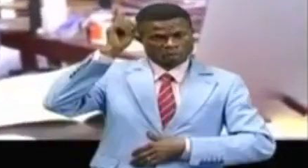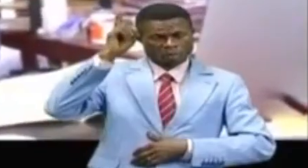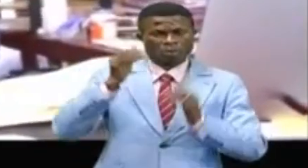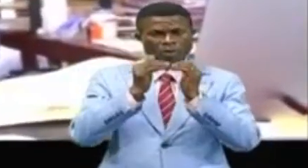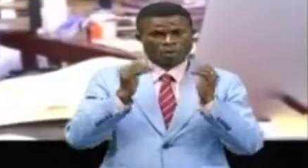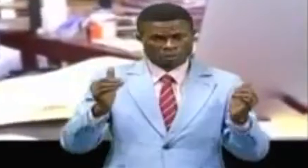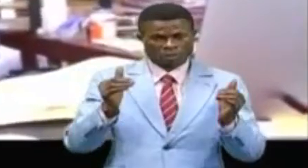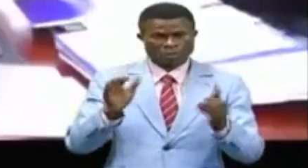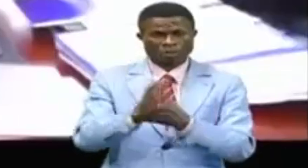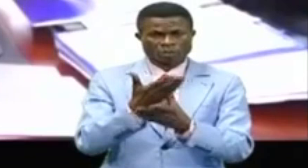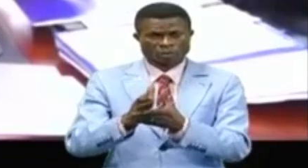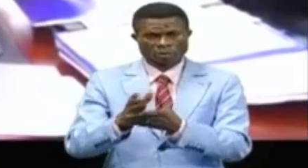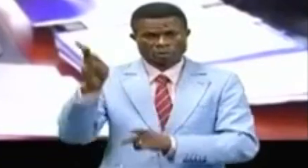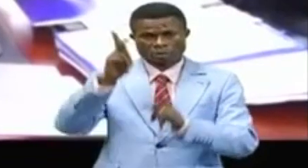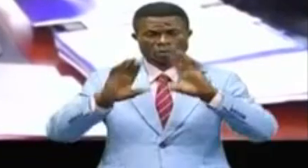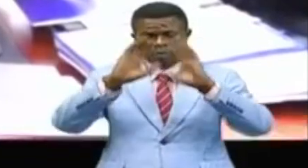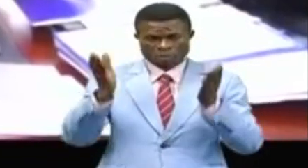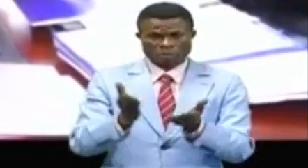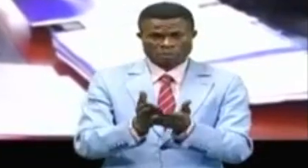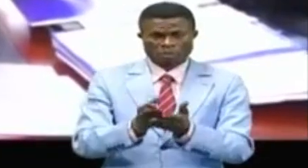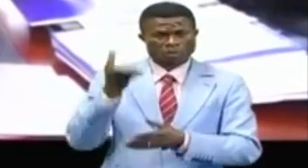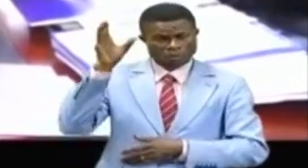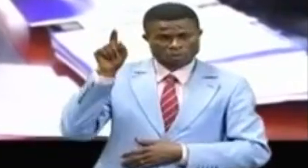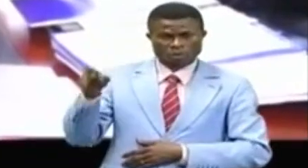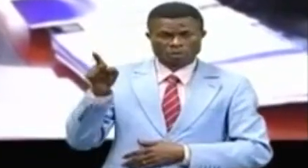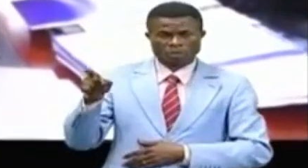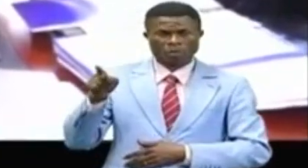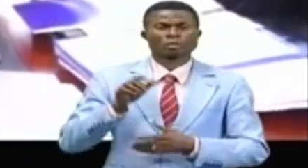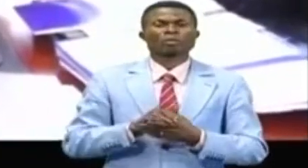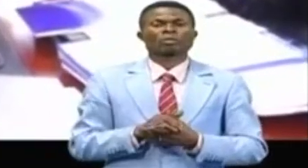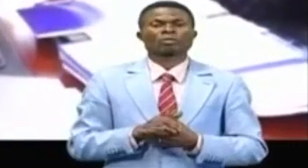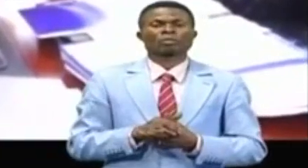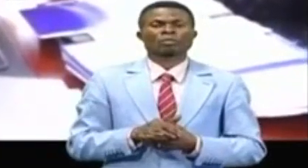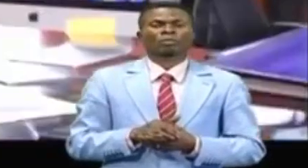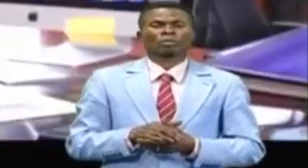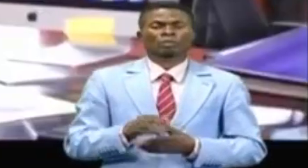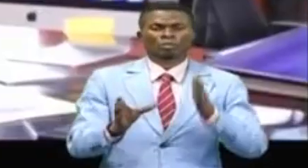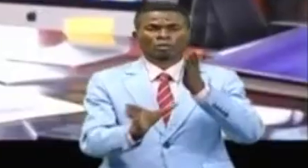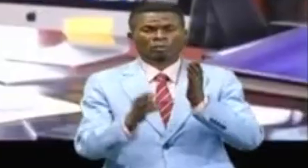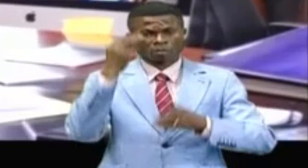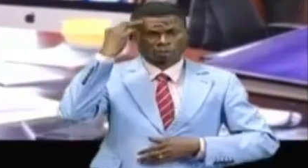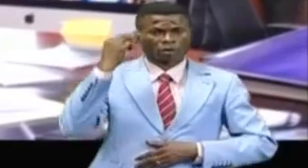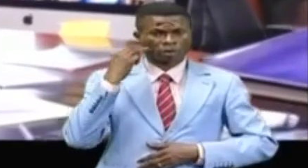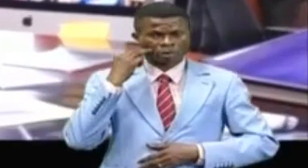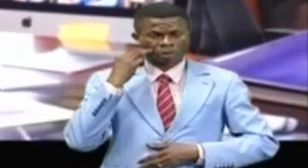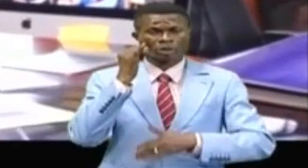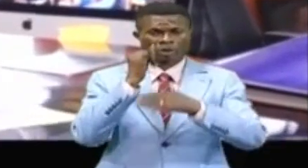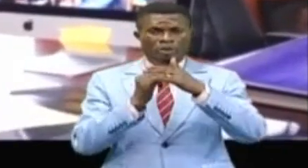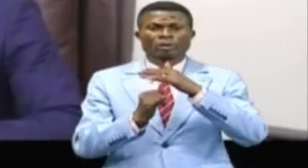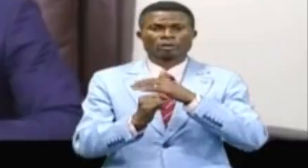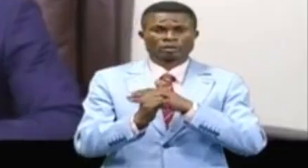pacifique entre toutes les communautés de cette partie du pays. Le vice-premier ministre, ministre de